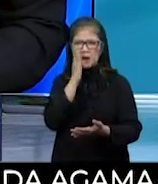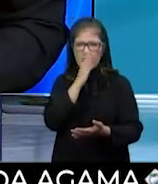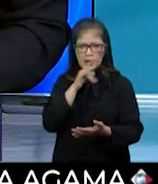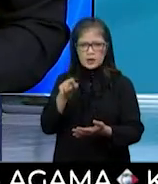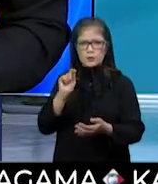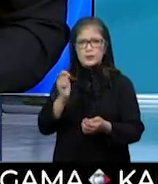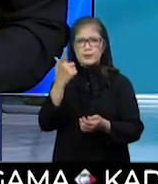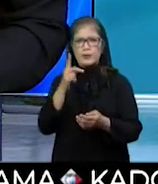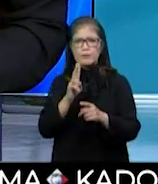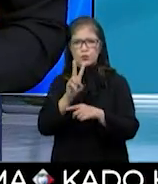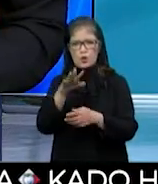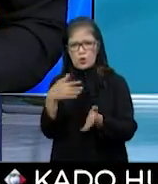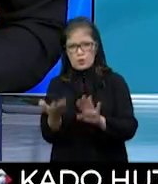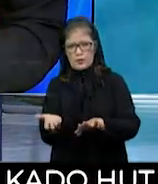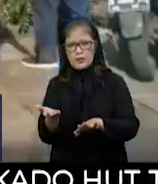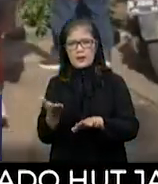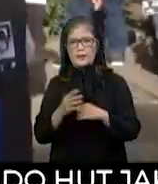dua boboto.